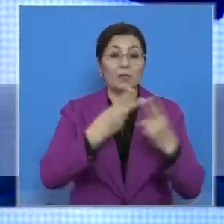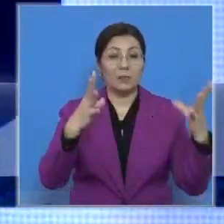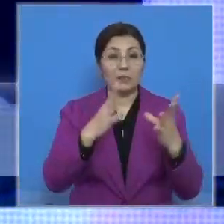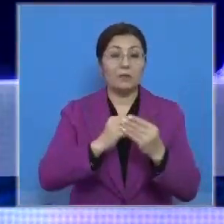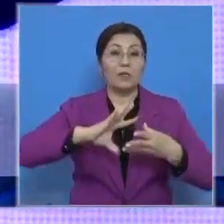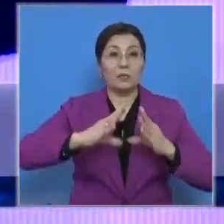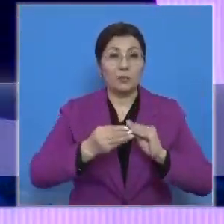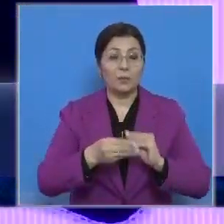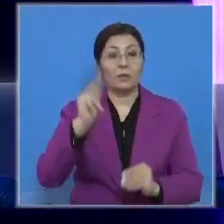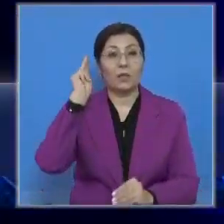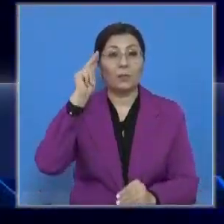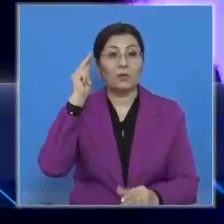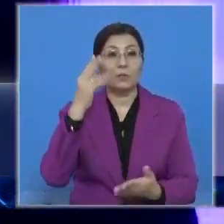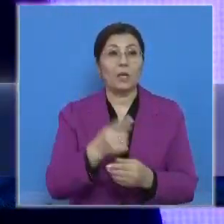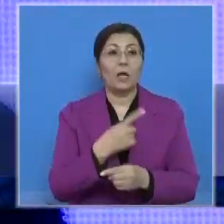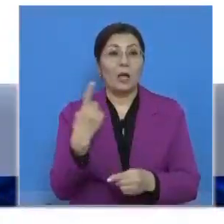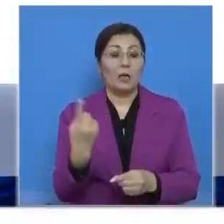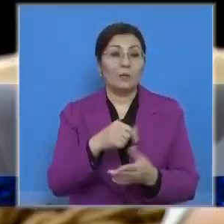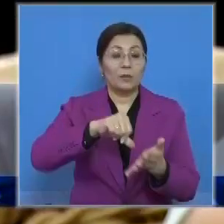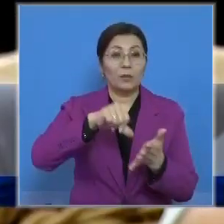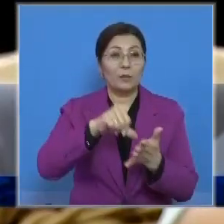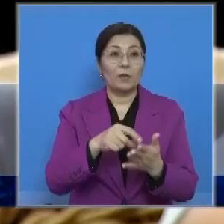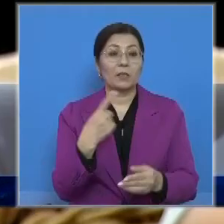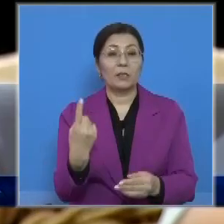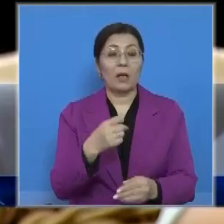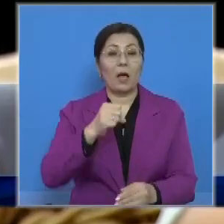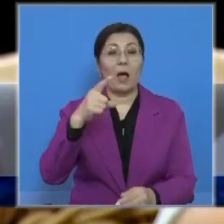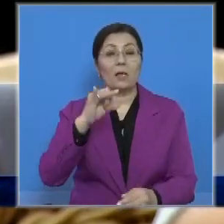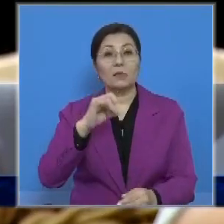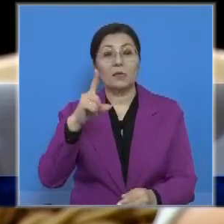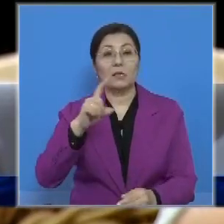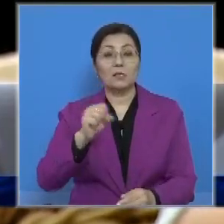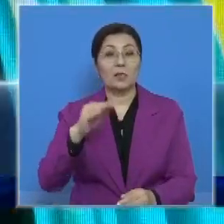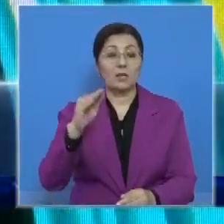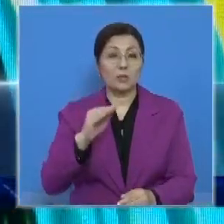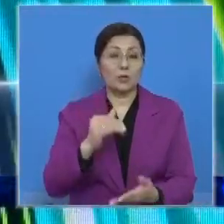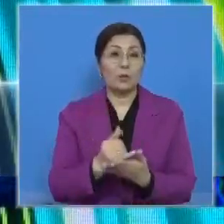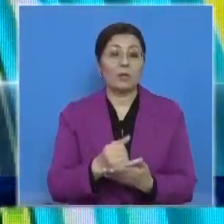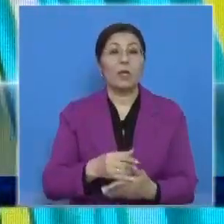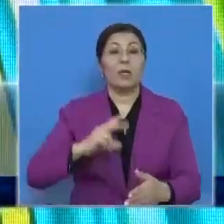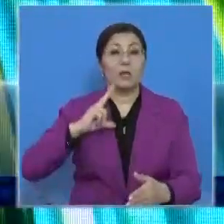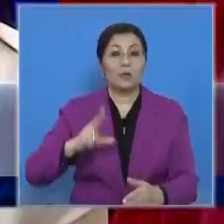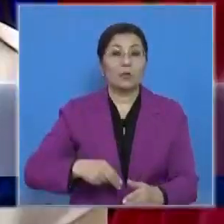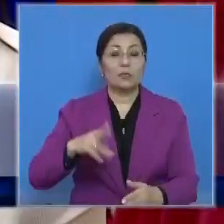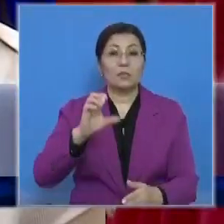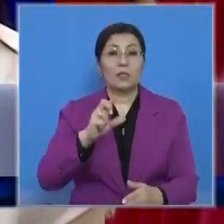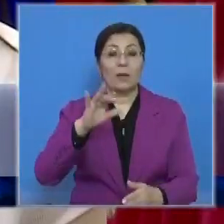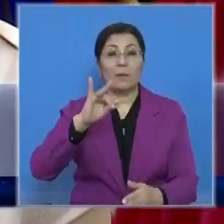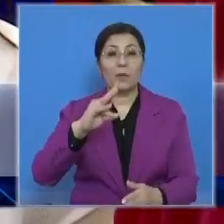свой результаты ходе обучения одна из тех кто участвует в проекте Азиза жуманова её дочь Сабина